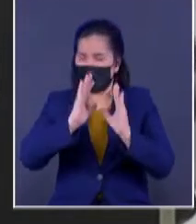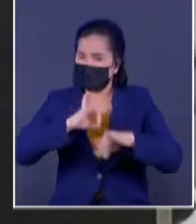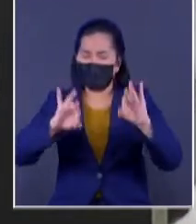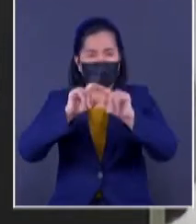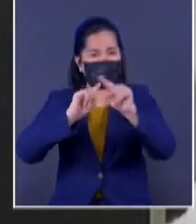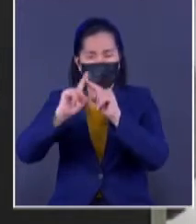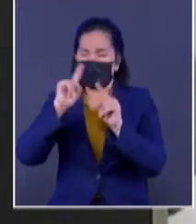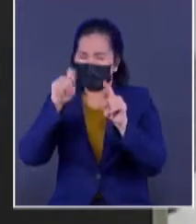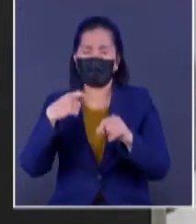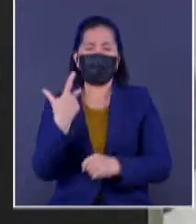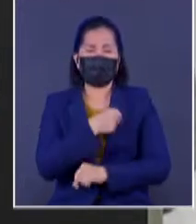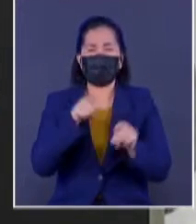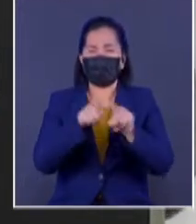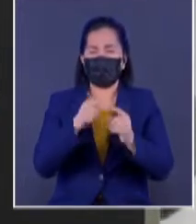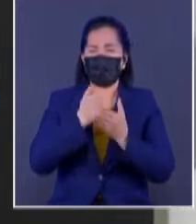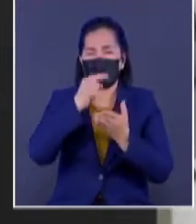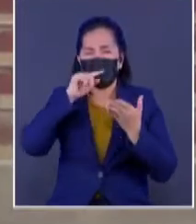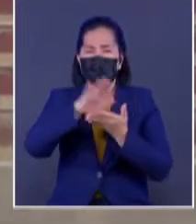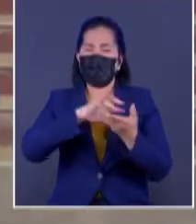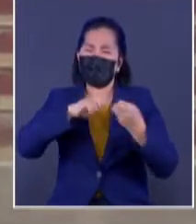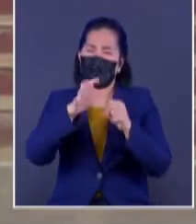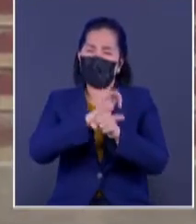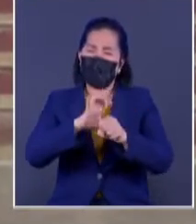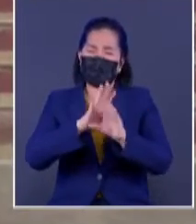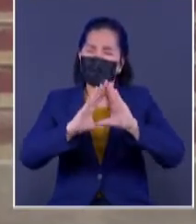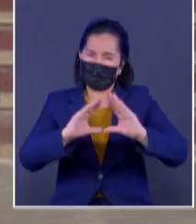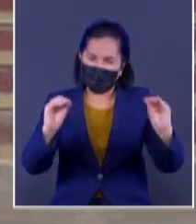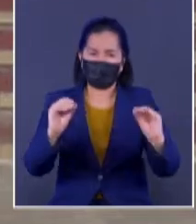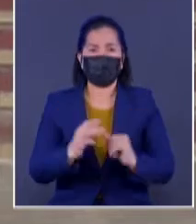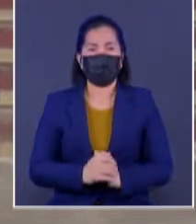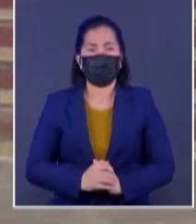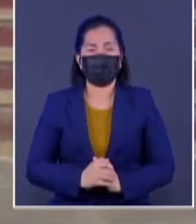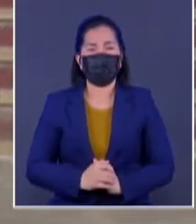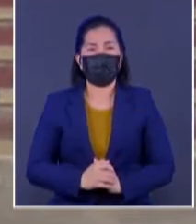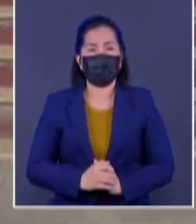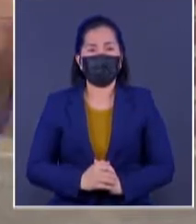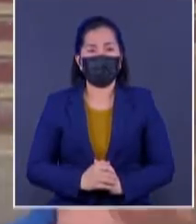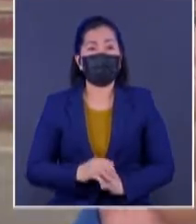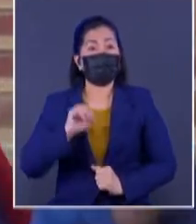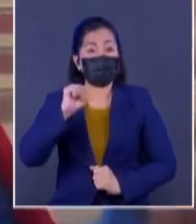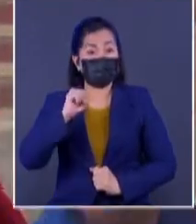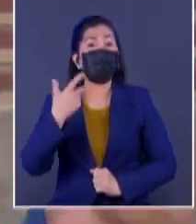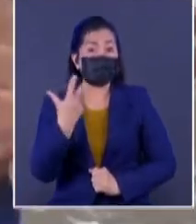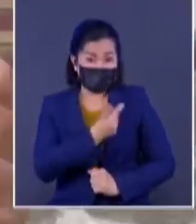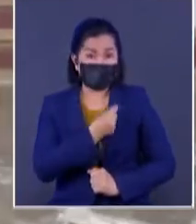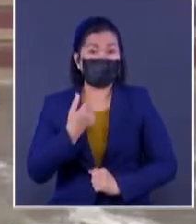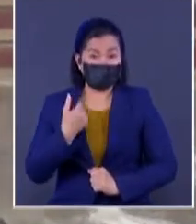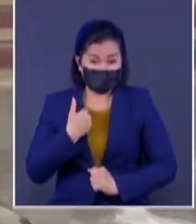ให้ประเทศไทยกลับเข้าสู่ภาวะปกติโดยเร็ว โอ้โหเห็นภาพชัดเจนเลยนะครับซูเปอร์ฮีโร่ยังต้องมาฉีดวัคซีนเลย